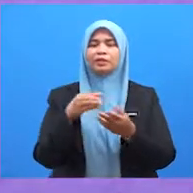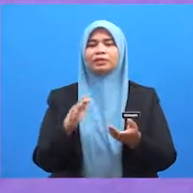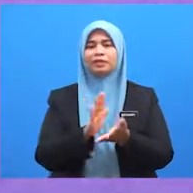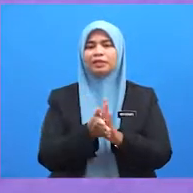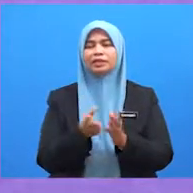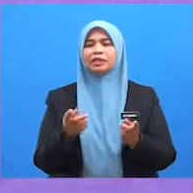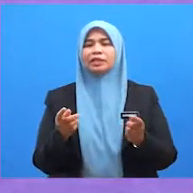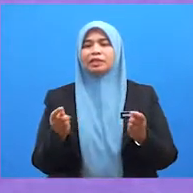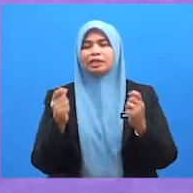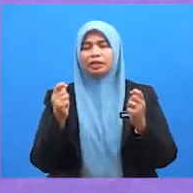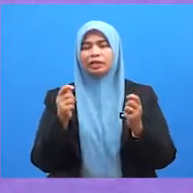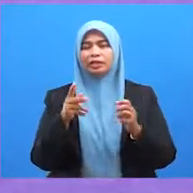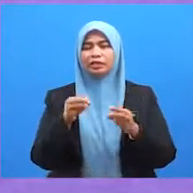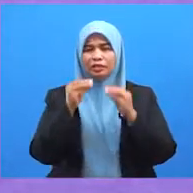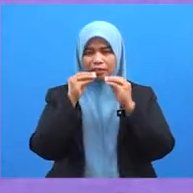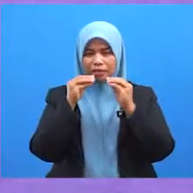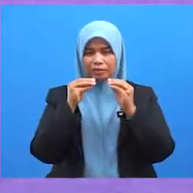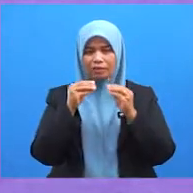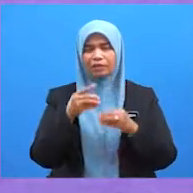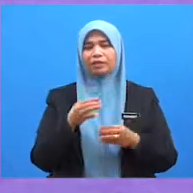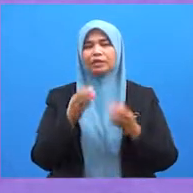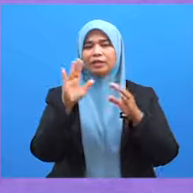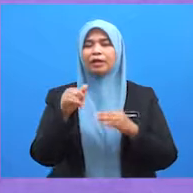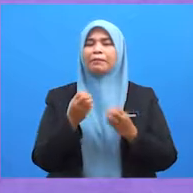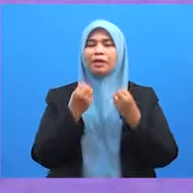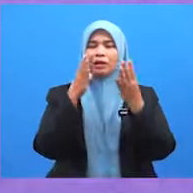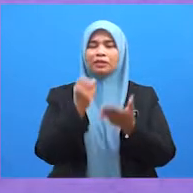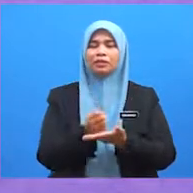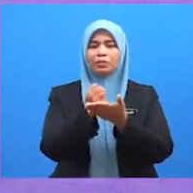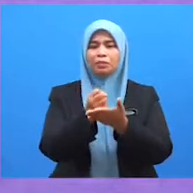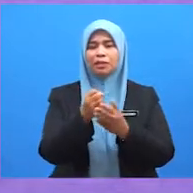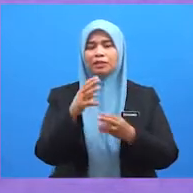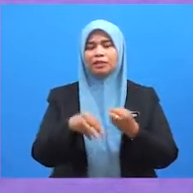banyak menyumbang kepada kemajuan ilmu di Aceh.